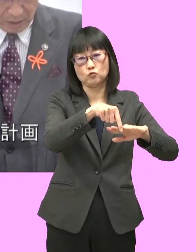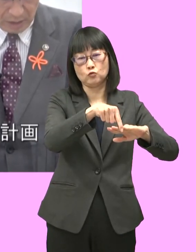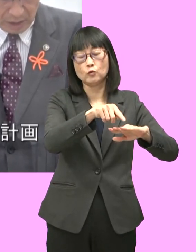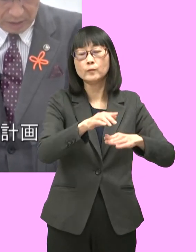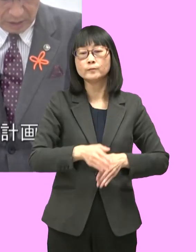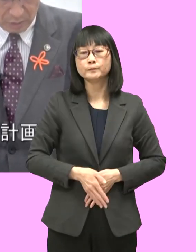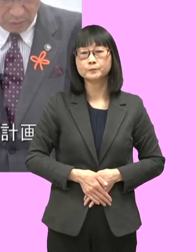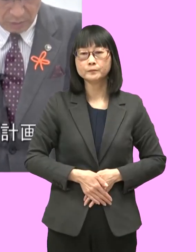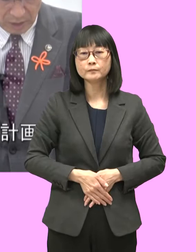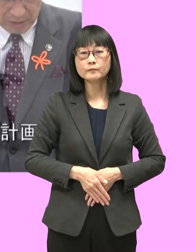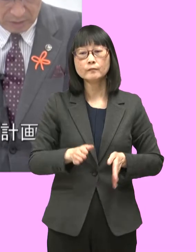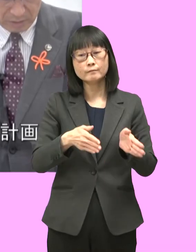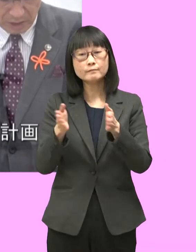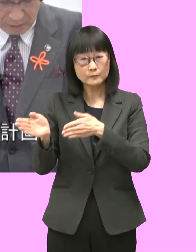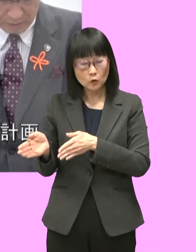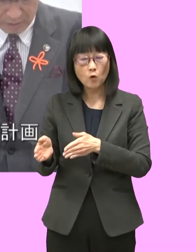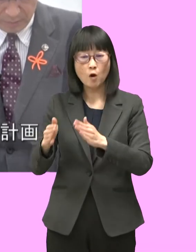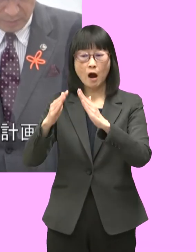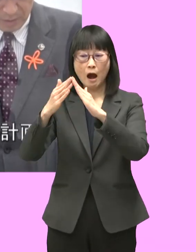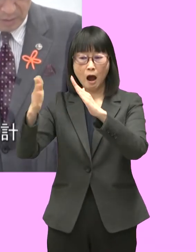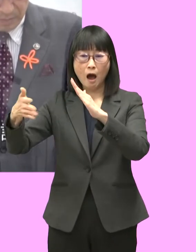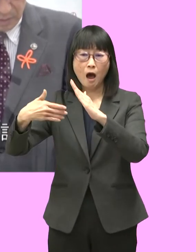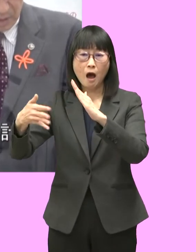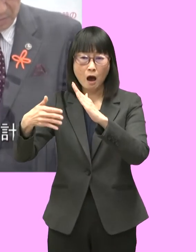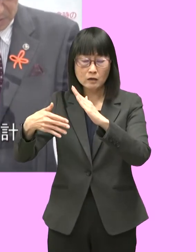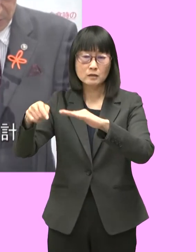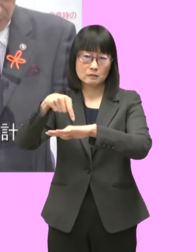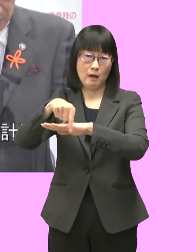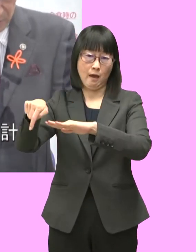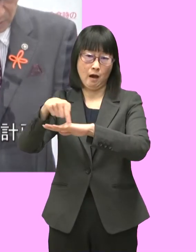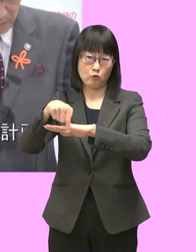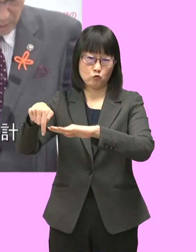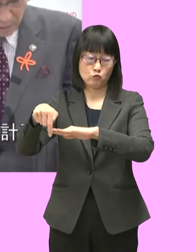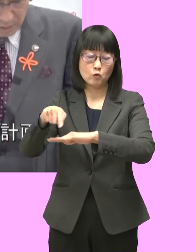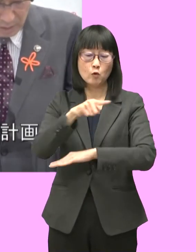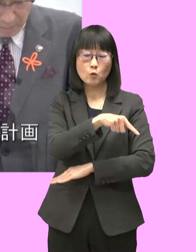市、空き家等対策計画でありまして、